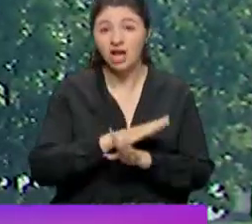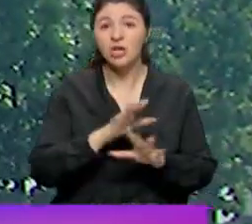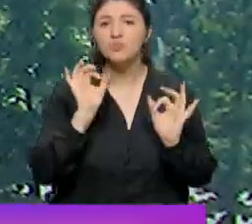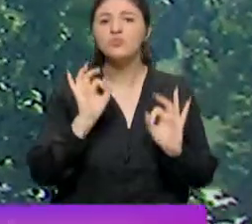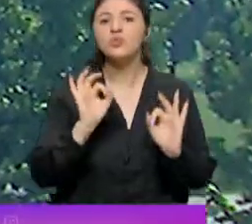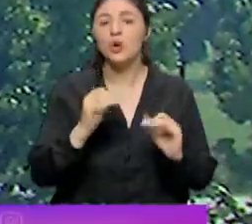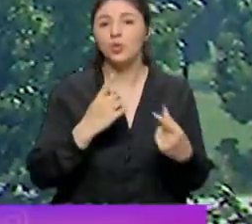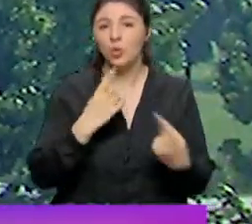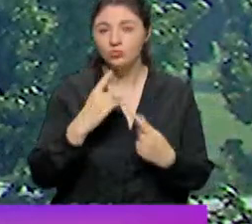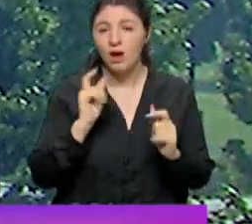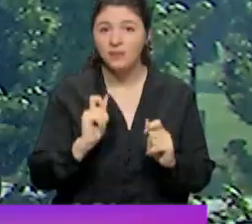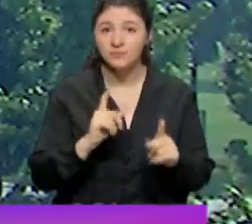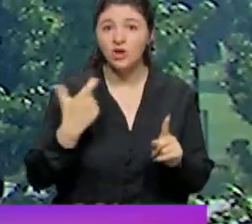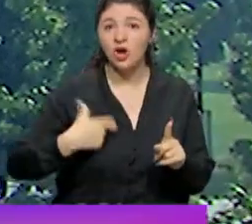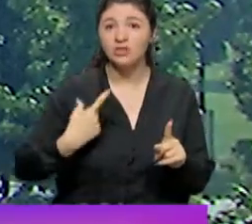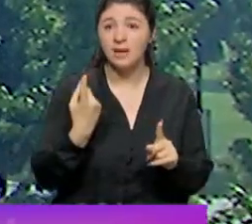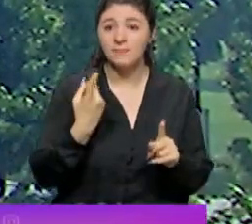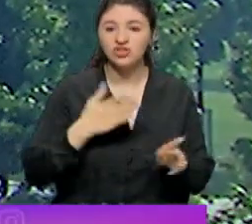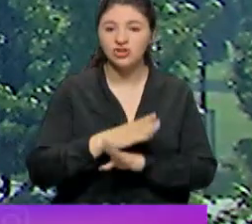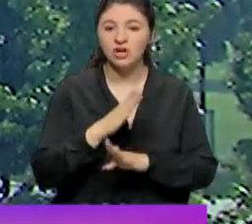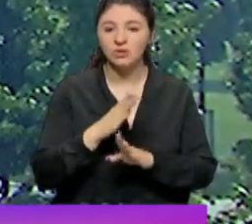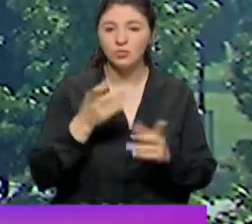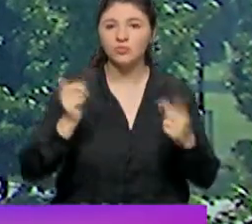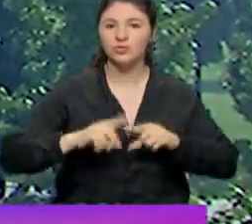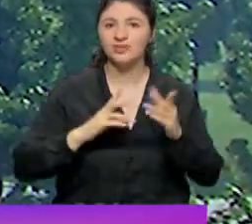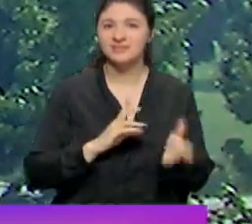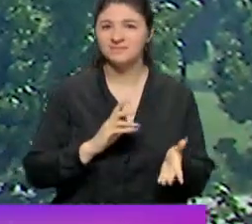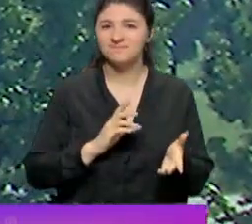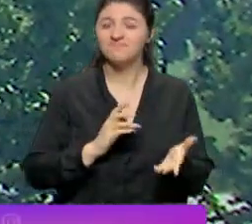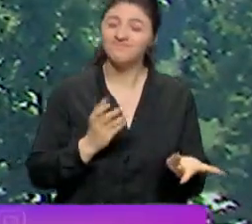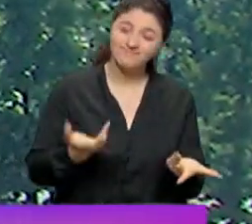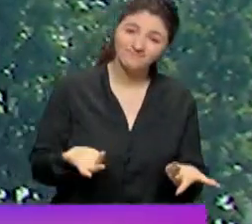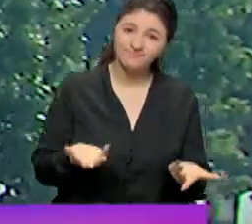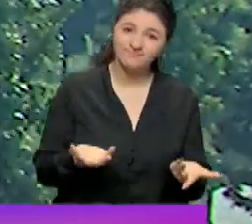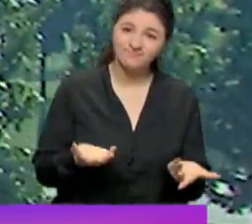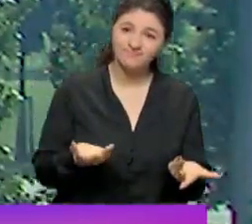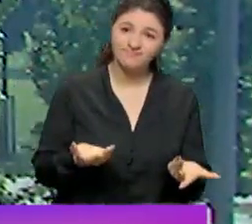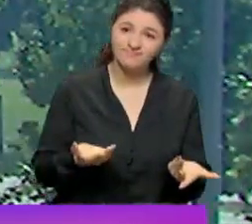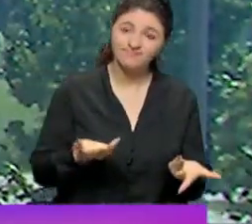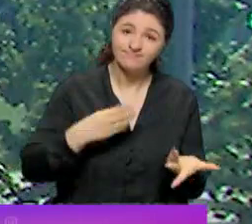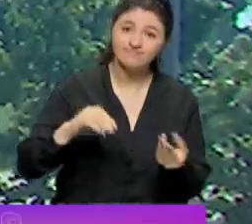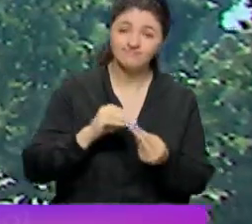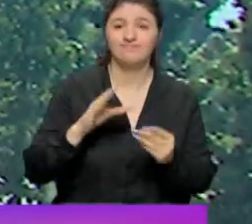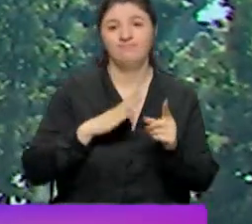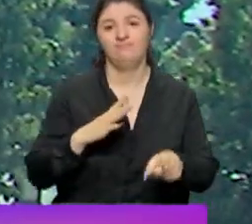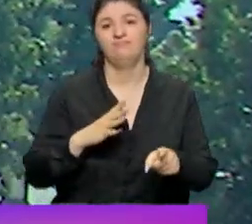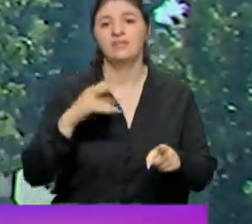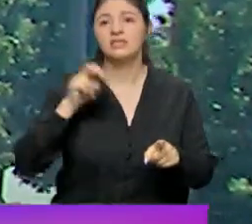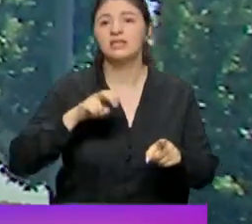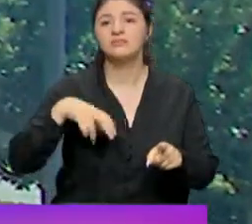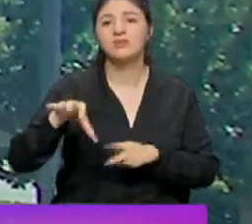gerçekleri mutlaka konuştuğumuz özel bir hakikat buluşması tıamat bir zamanlar var